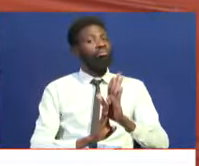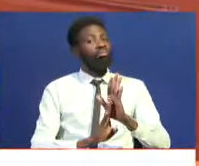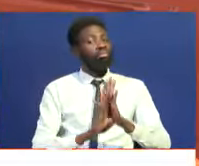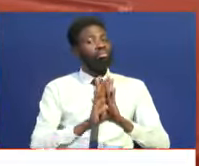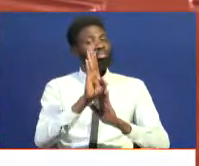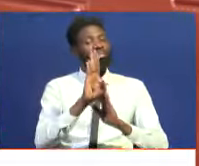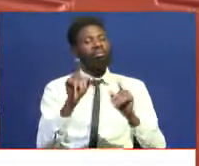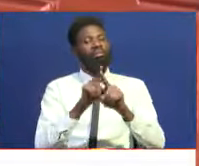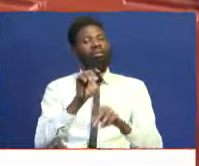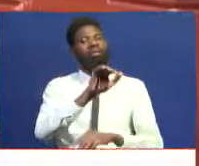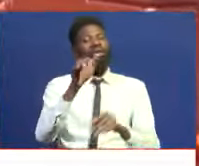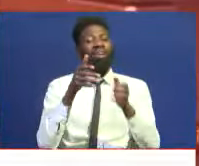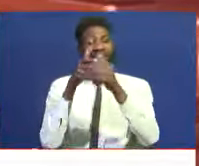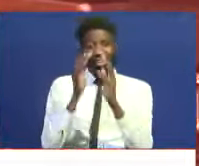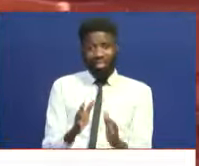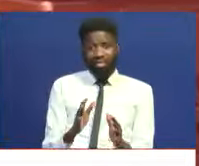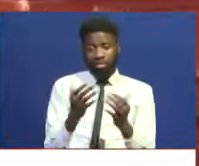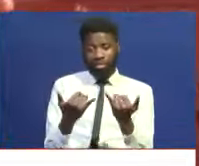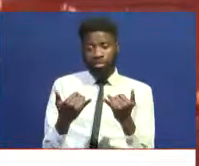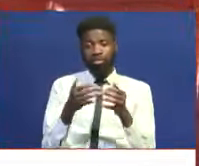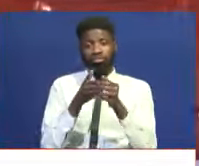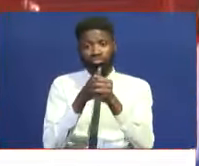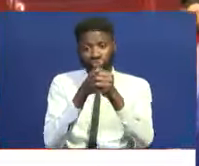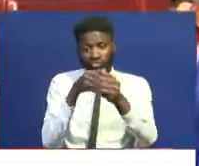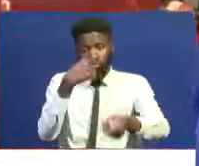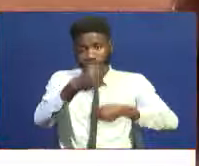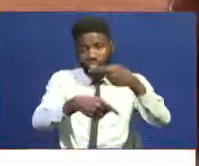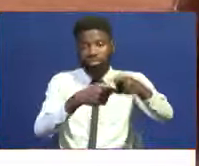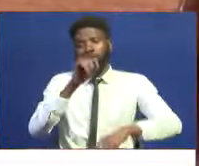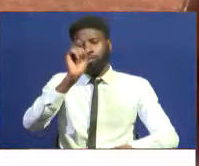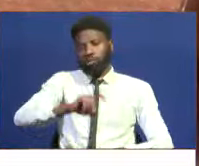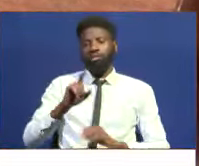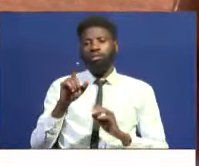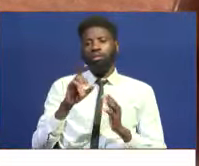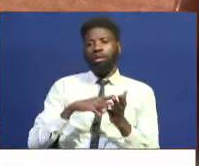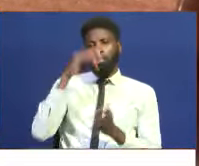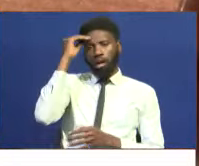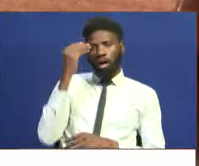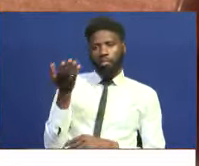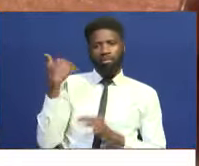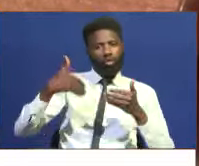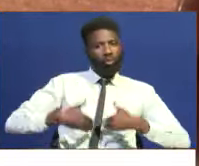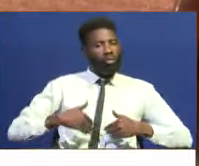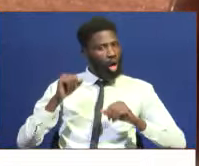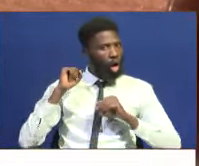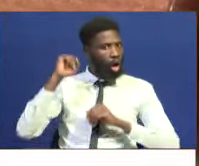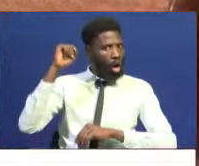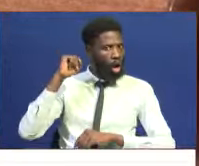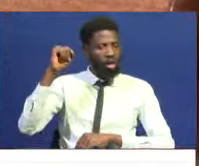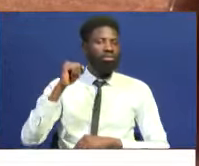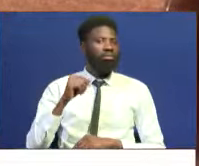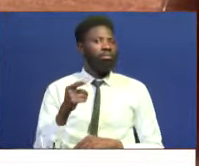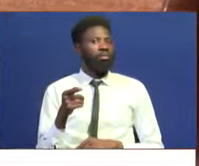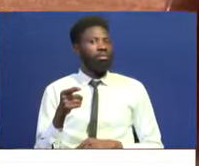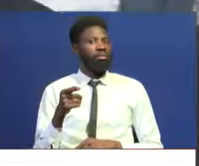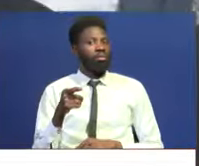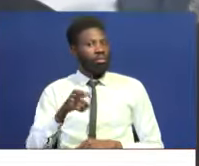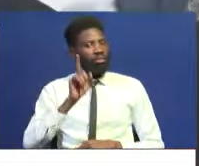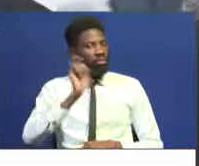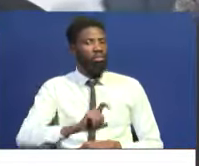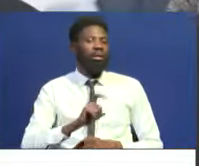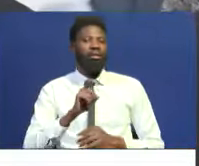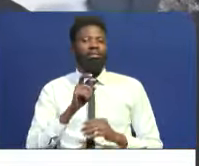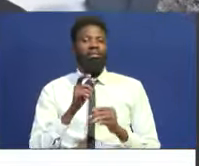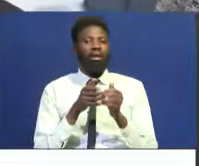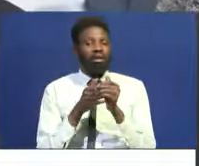madarakani kujifunza kutokana na matakwa ya vijana walioandaa maandamano kuhakikisha utawala bora na uwajibikaji.